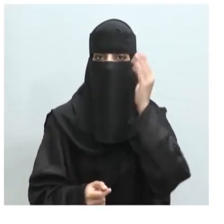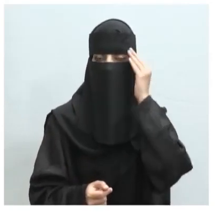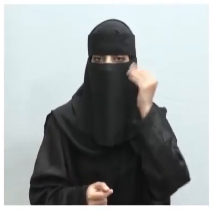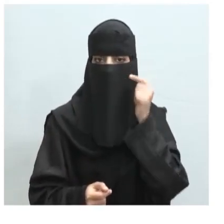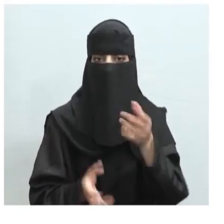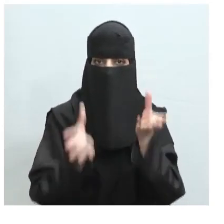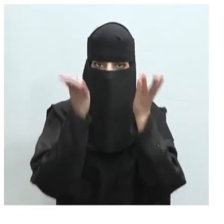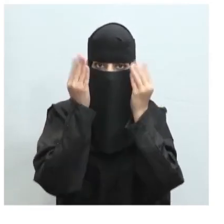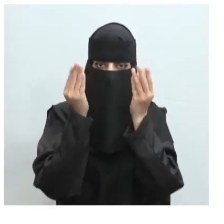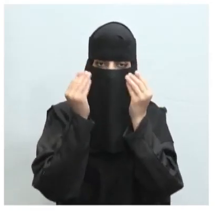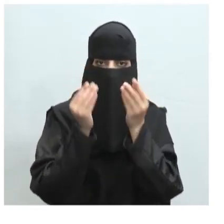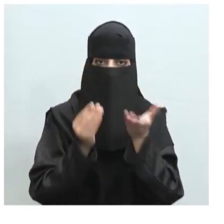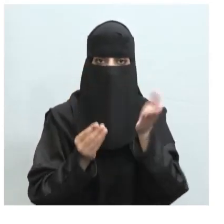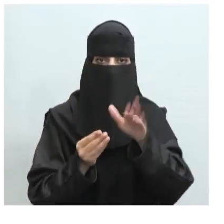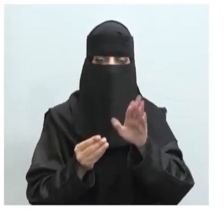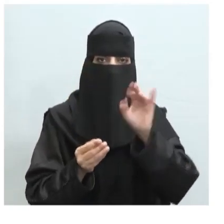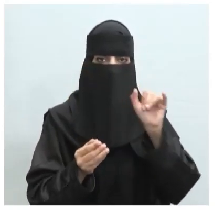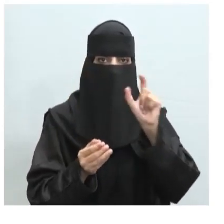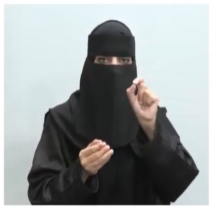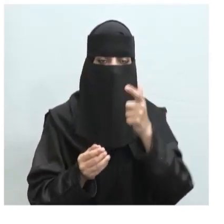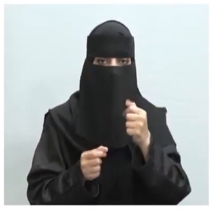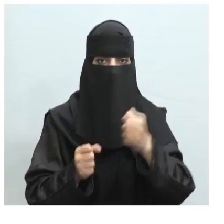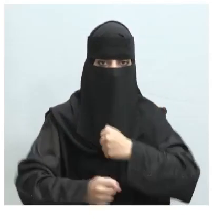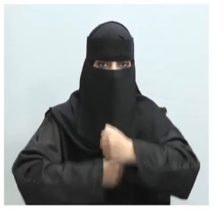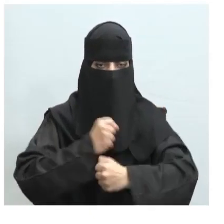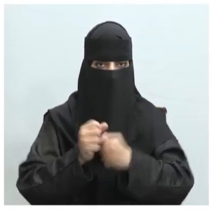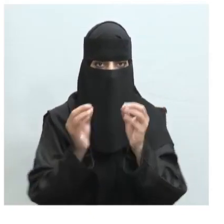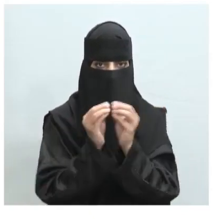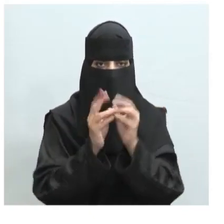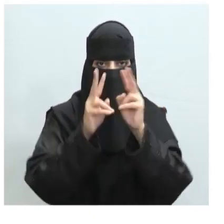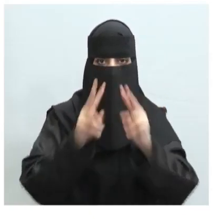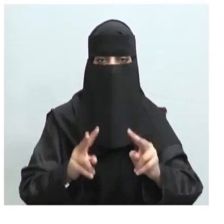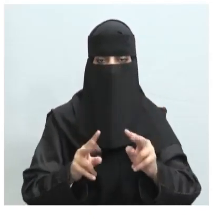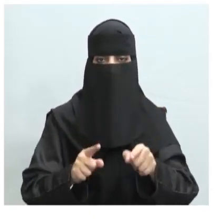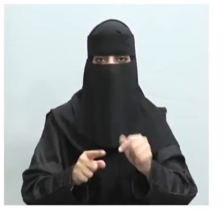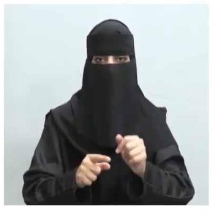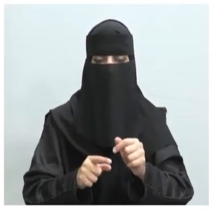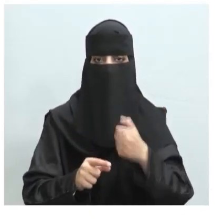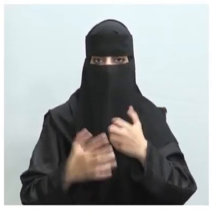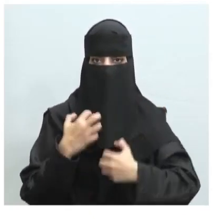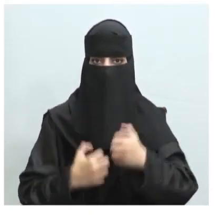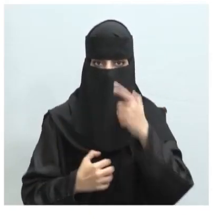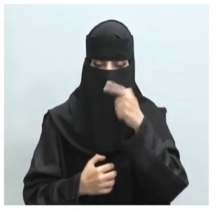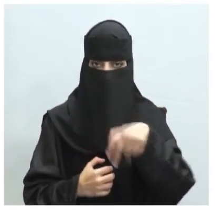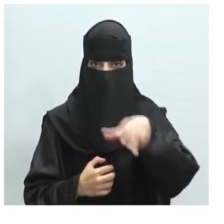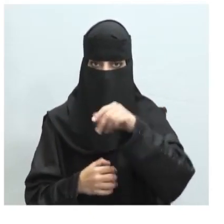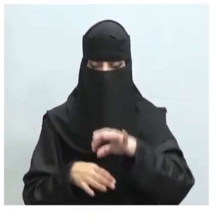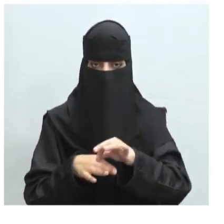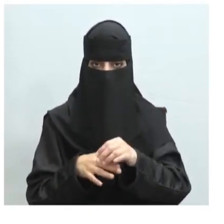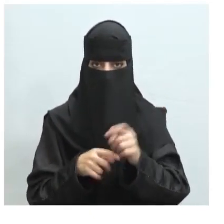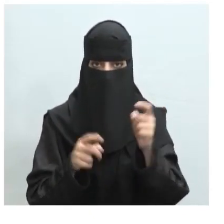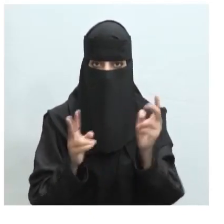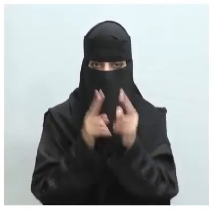ونتعرف على كيفيه حركه الشحنات الكهربائيه يشعر البعض بلسعه